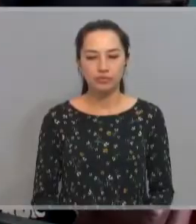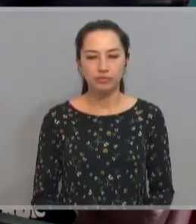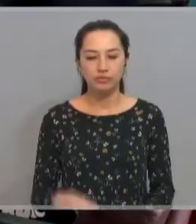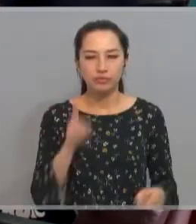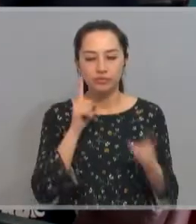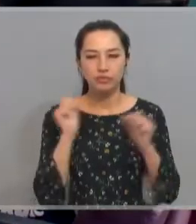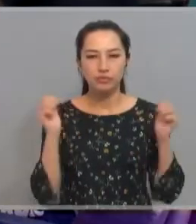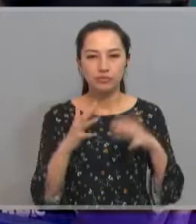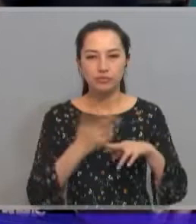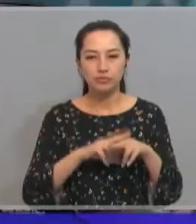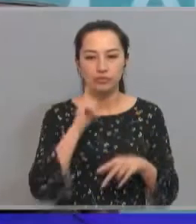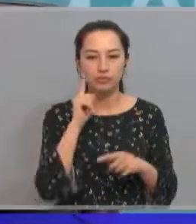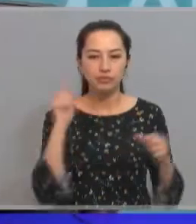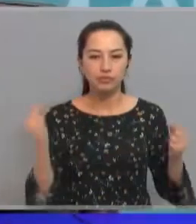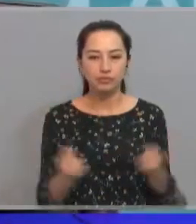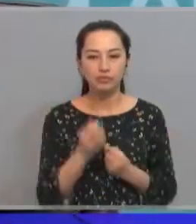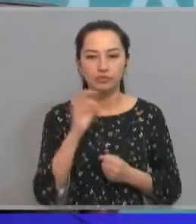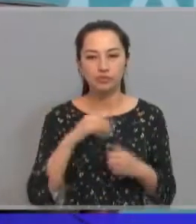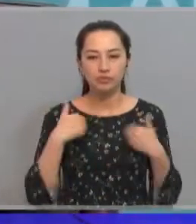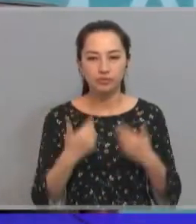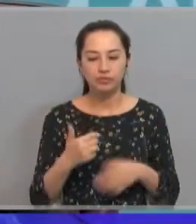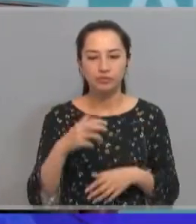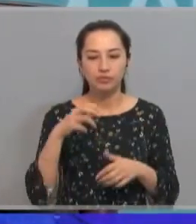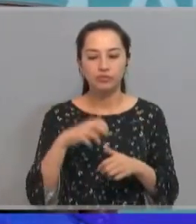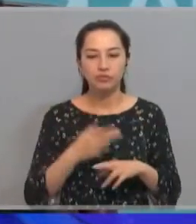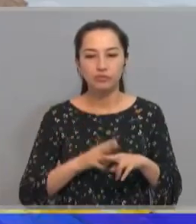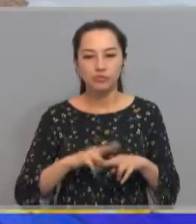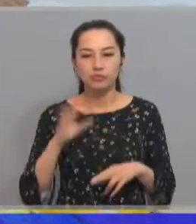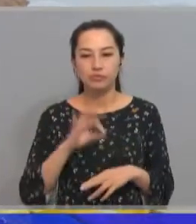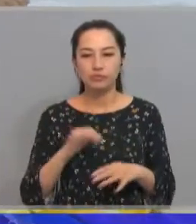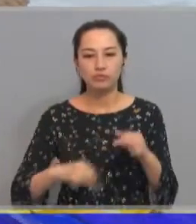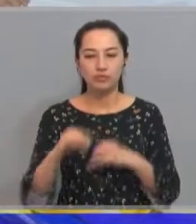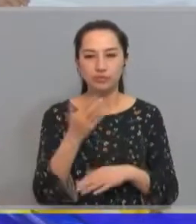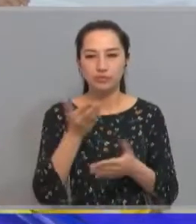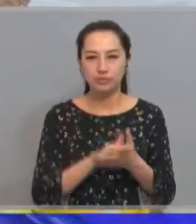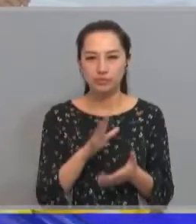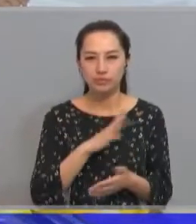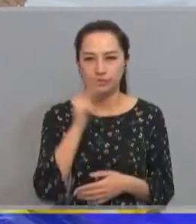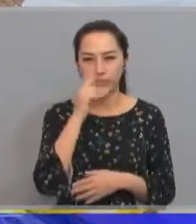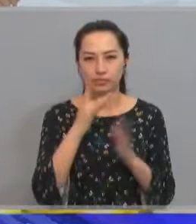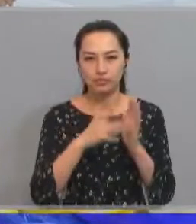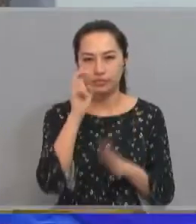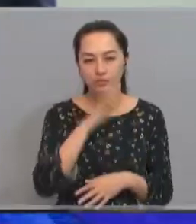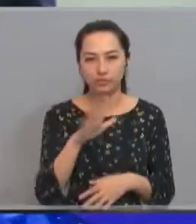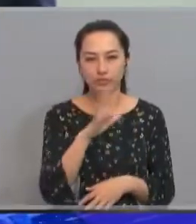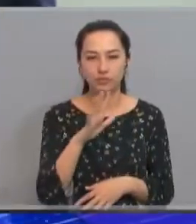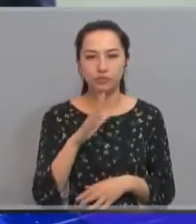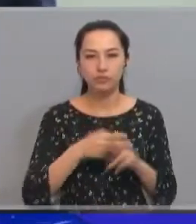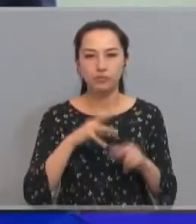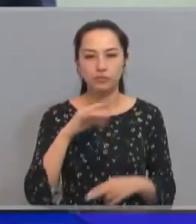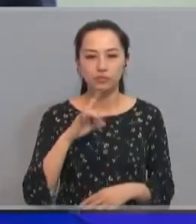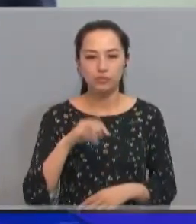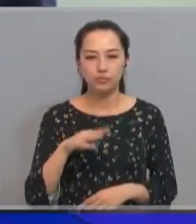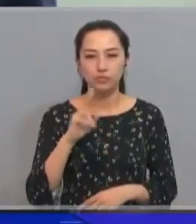Жиын әлқисасы жастарды қолдау жөнінде қоғамдық кеңестің төрағасын таныстырумен басталды. Бұдан былай Шымкент қалалық мәслихатының хатшысы Мұрат